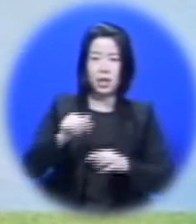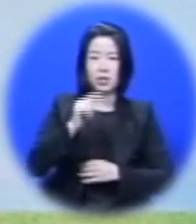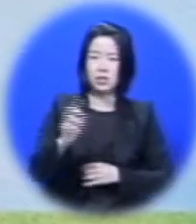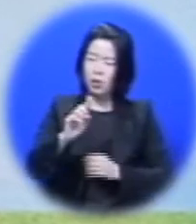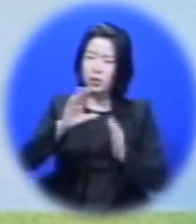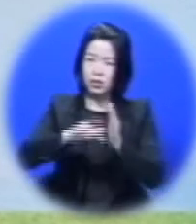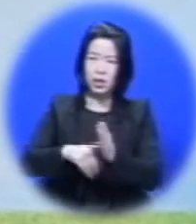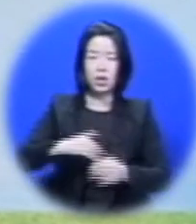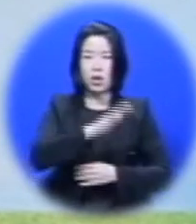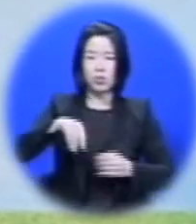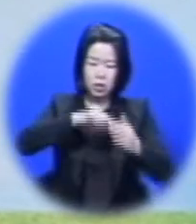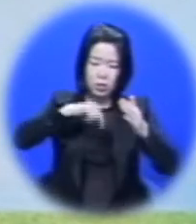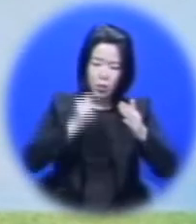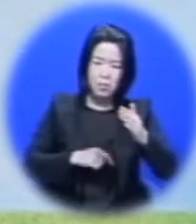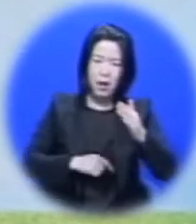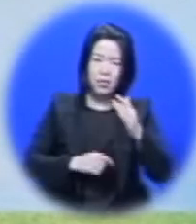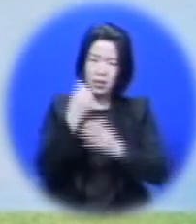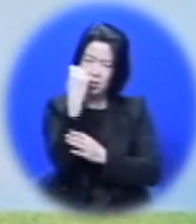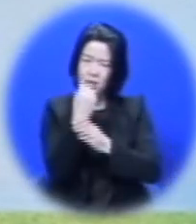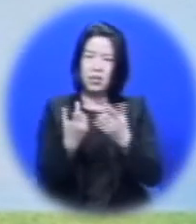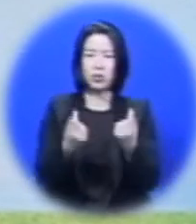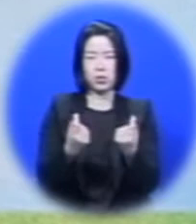때는 우리 속만 썩히는 거예요.